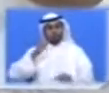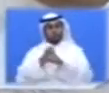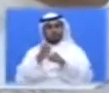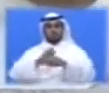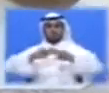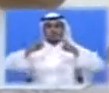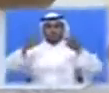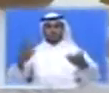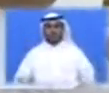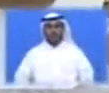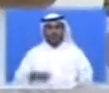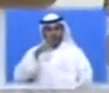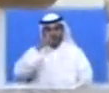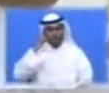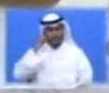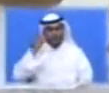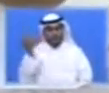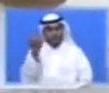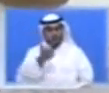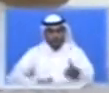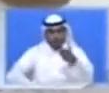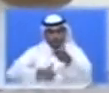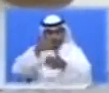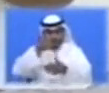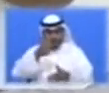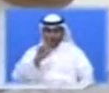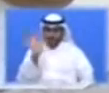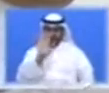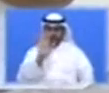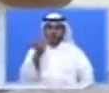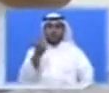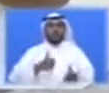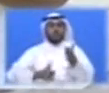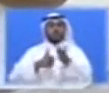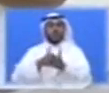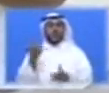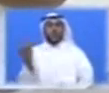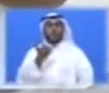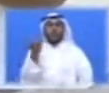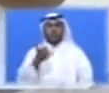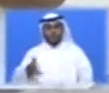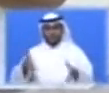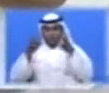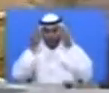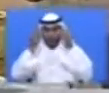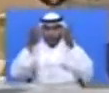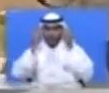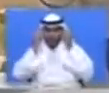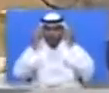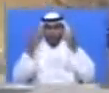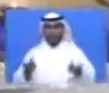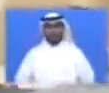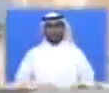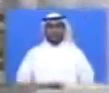يكون لديهم الحرص بالحصول ليس فقط على الشهادة وإنما على التعليم المتميز من خلال الجامعات المتميزة من خلال التخصصات